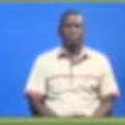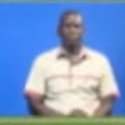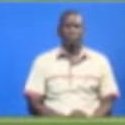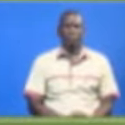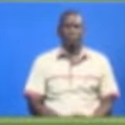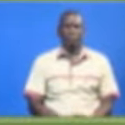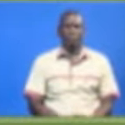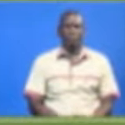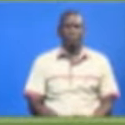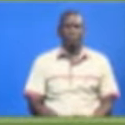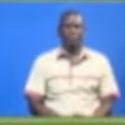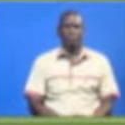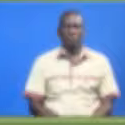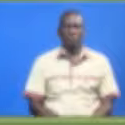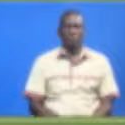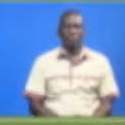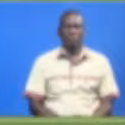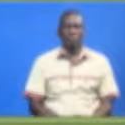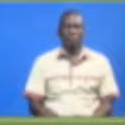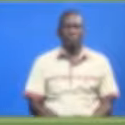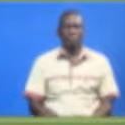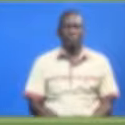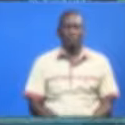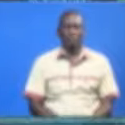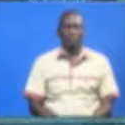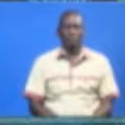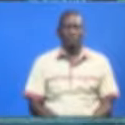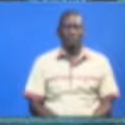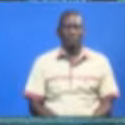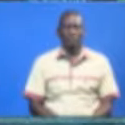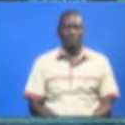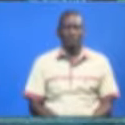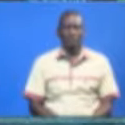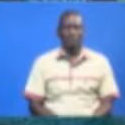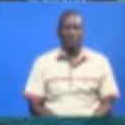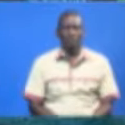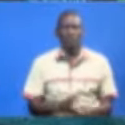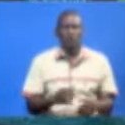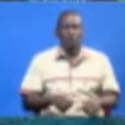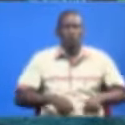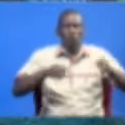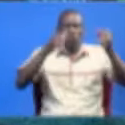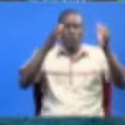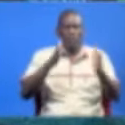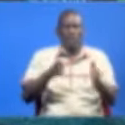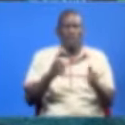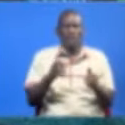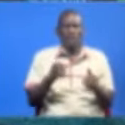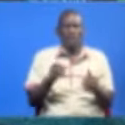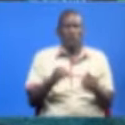Hassan Beja akageuka vizuri aliponyanyosa uso wake akamwona Arthur. Afisa mkuu mtendaji wa Extreme Sports Hussein Mohamed